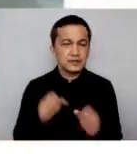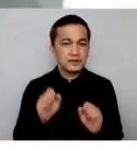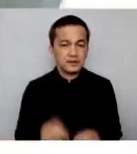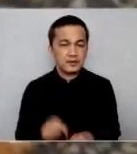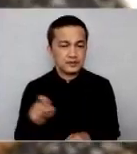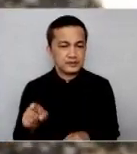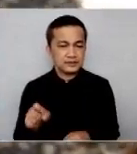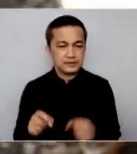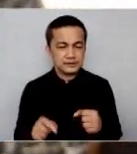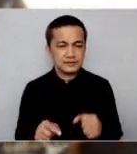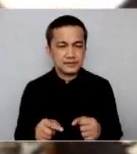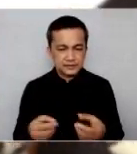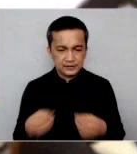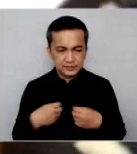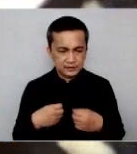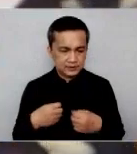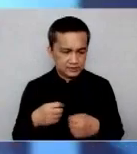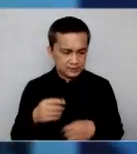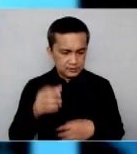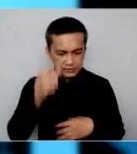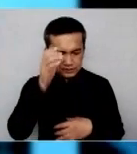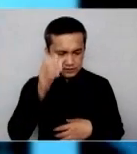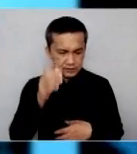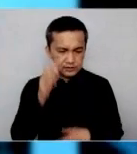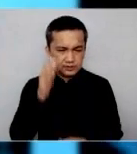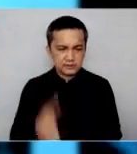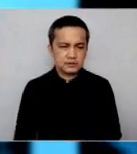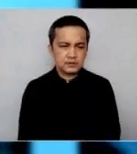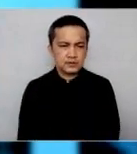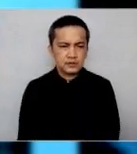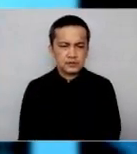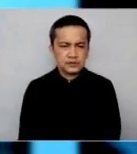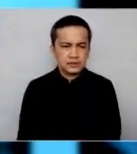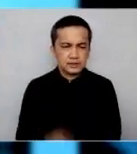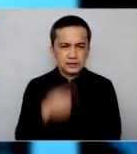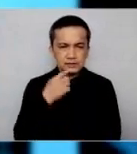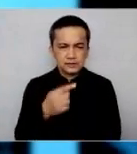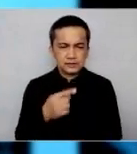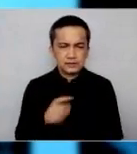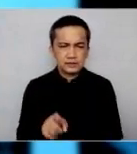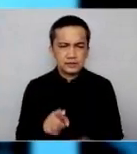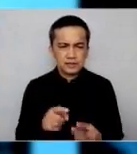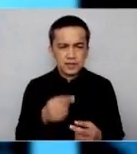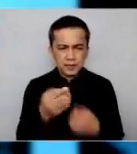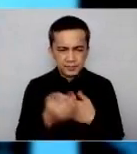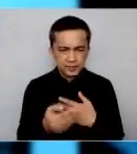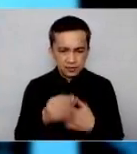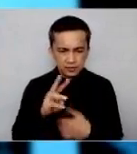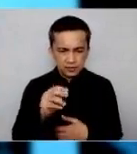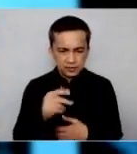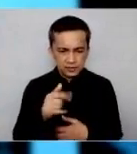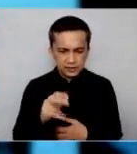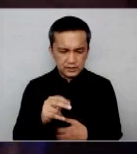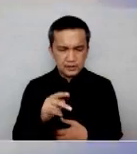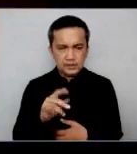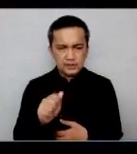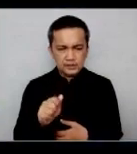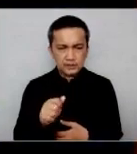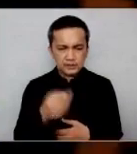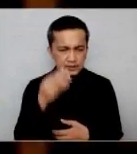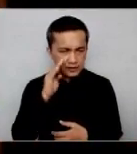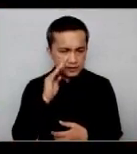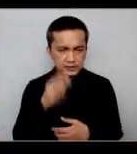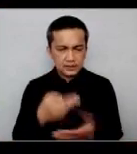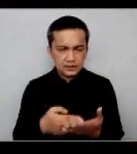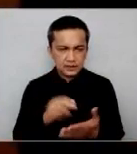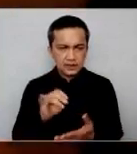itong magdulot ng cancer in the long run. Mas mainam naman na pamalit ang mga whole grain bread, whole grain pasta, brown rice at oats. Babala